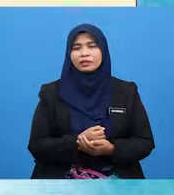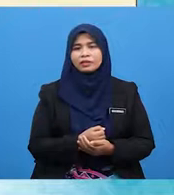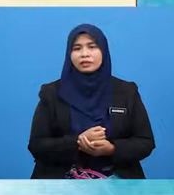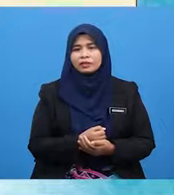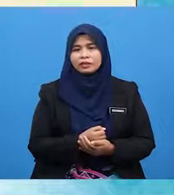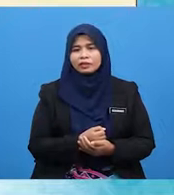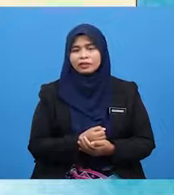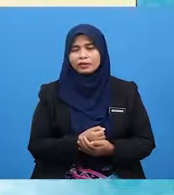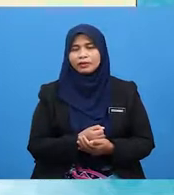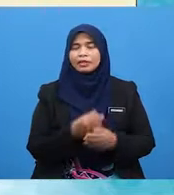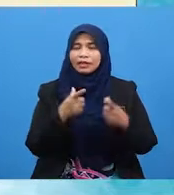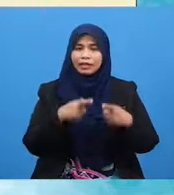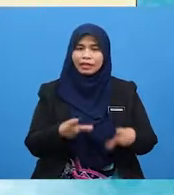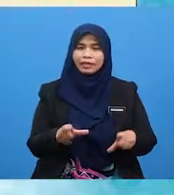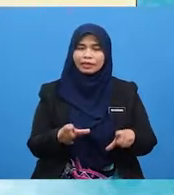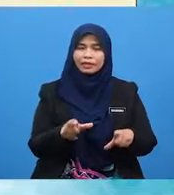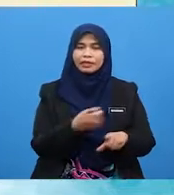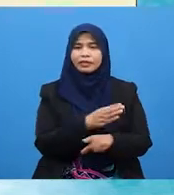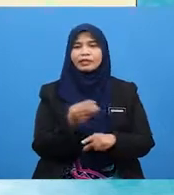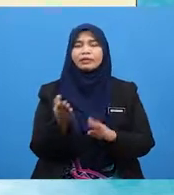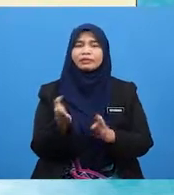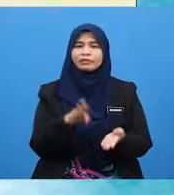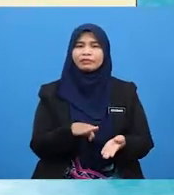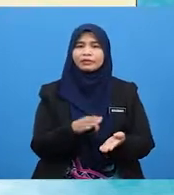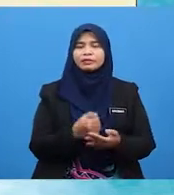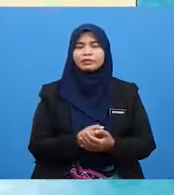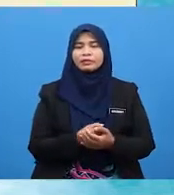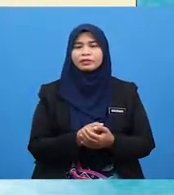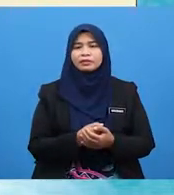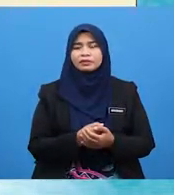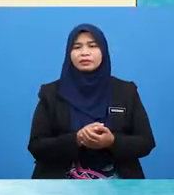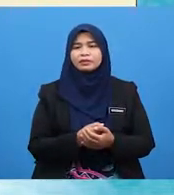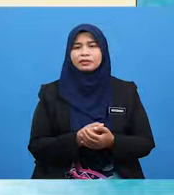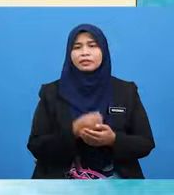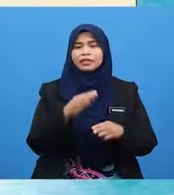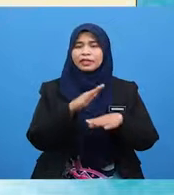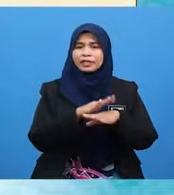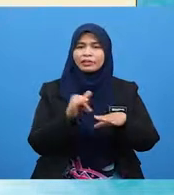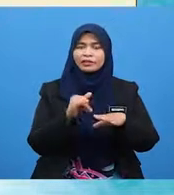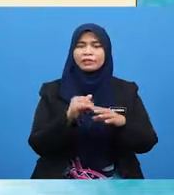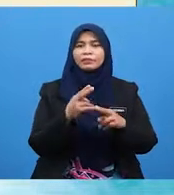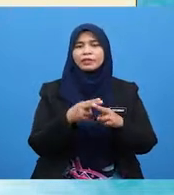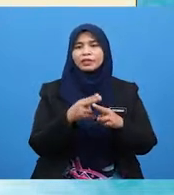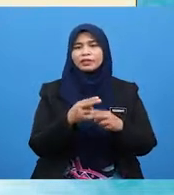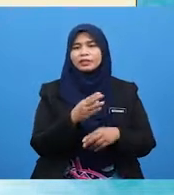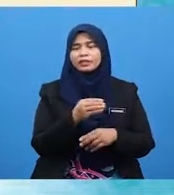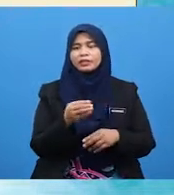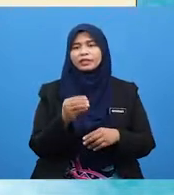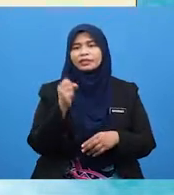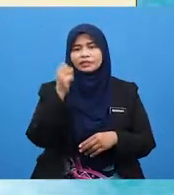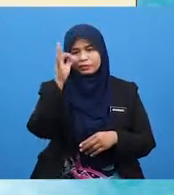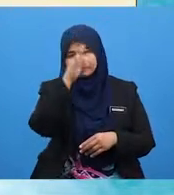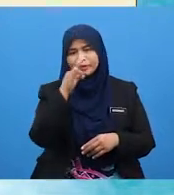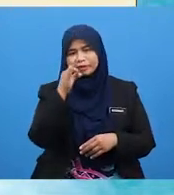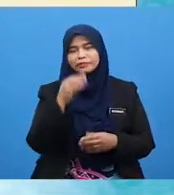tokoh, kelahiran dan kewafatan tokoh, kunyah tokoh serta kepribadian